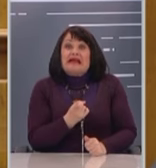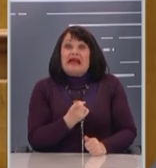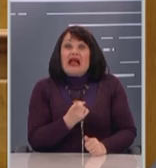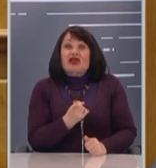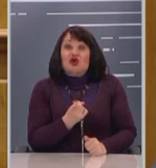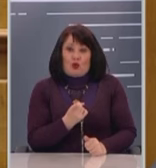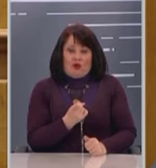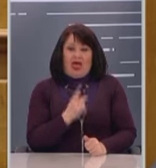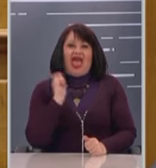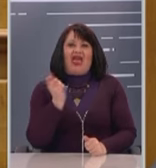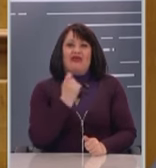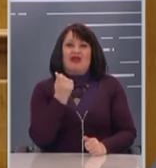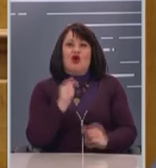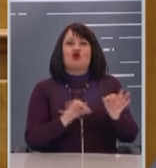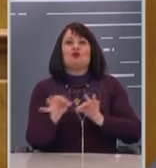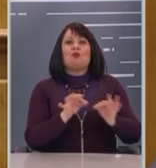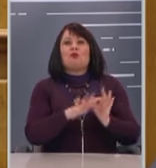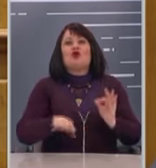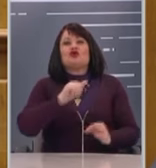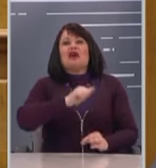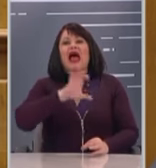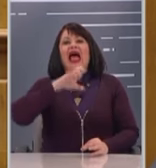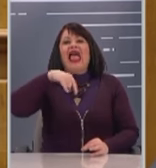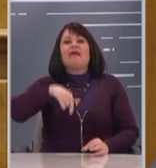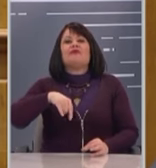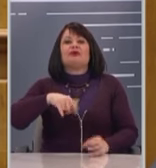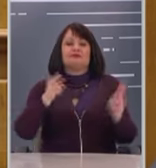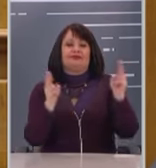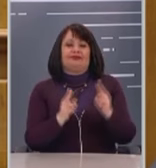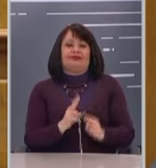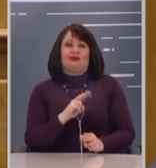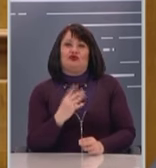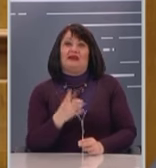πλούτου, γιατί τόσο μειώθηκε επί των ημερών σας το ΑΕΠ της χώρας.